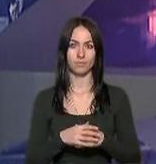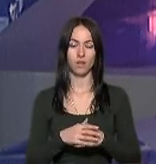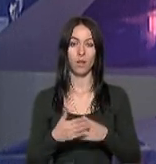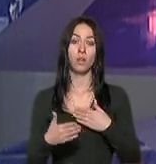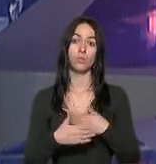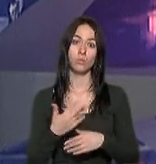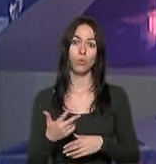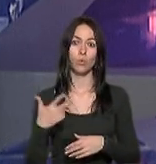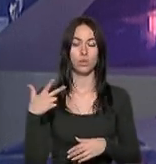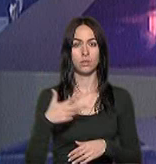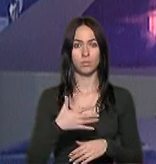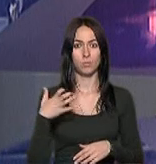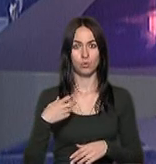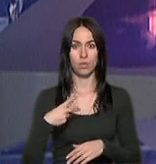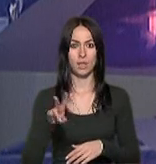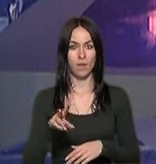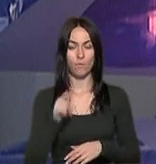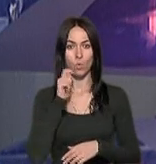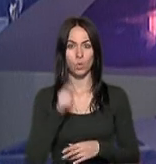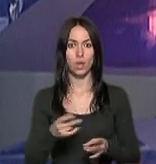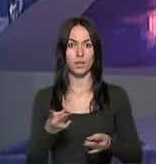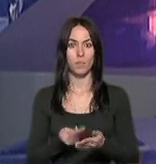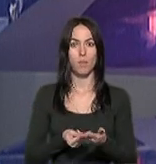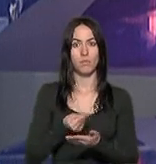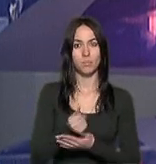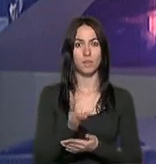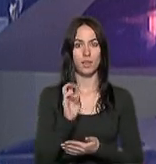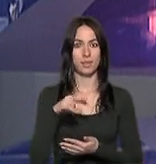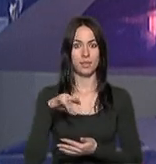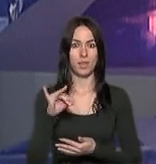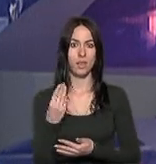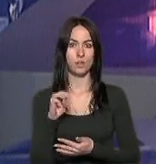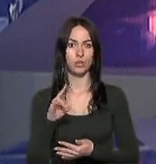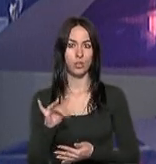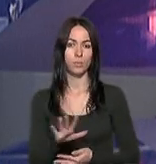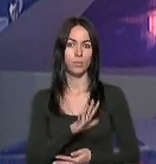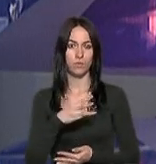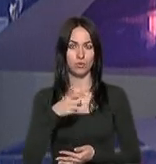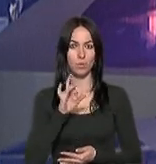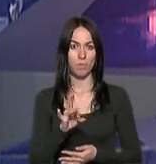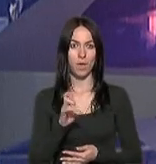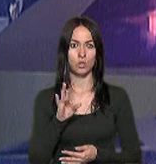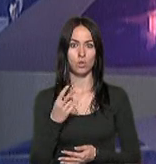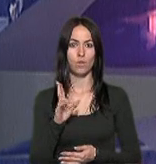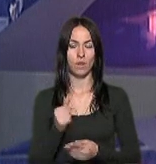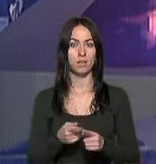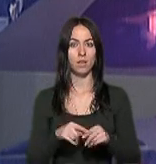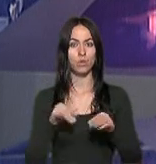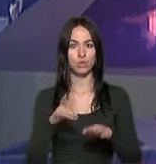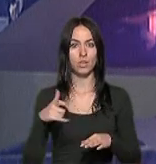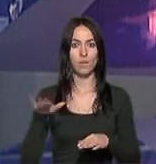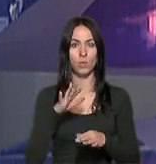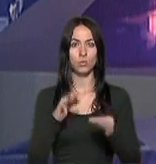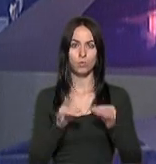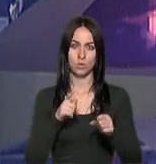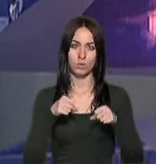Понад 3,5 тисячі євро Україна має виплатити Неллі Штепі, колишньому меру Слов'янська. Це рішення Європейського суду з прав людини.